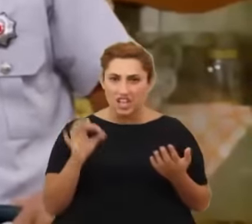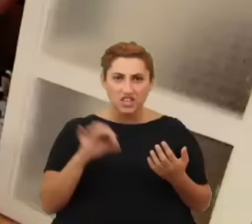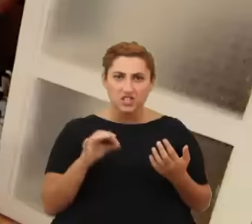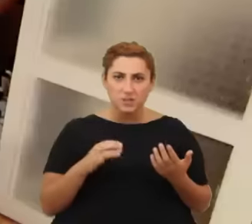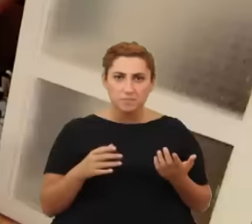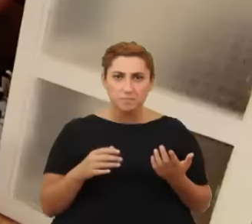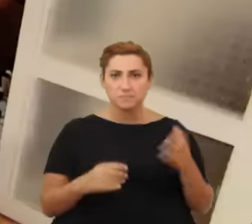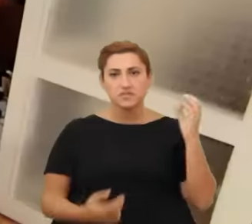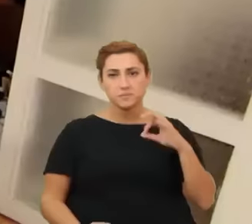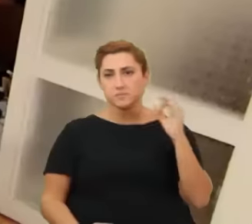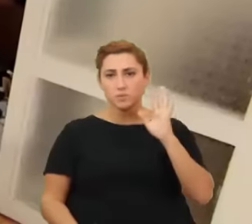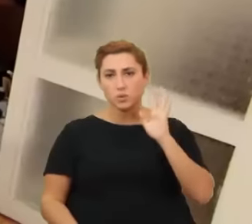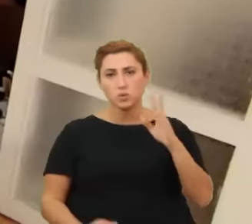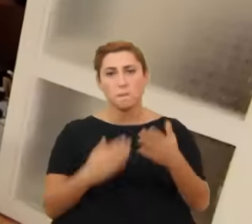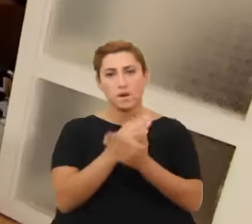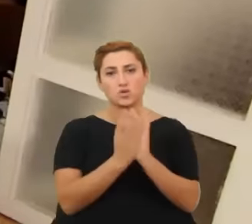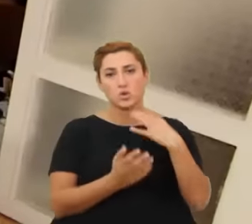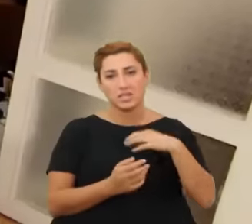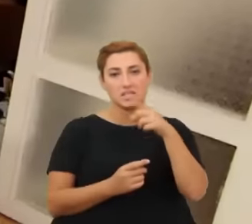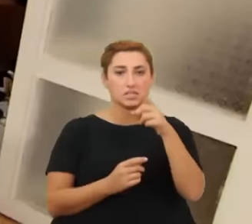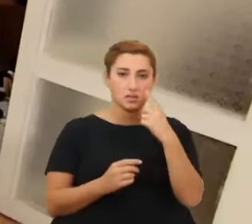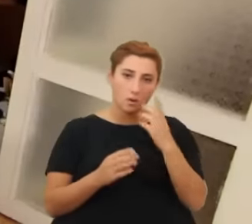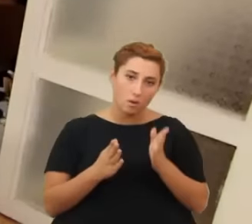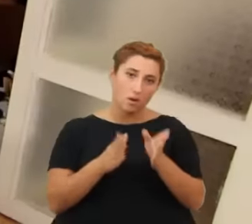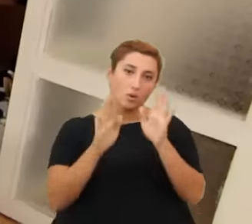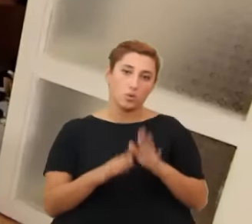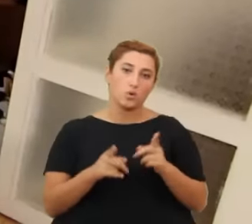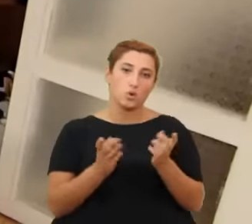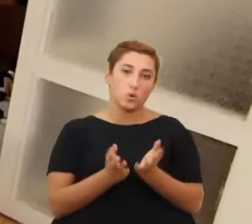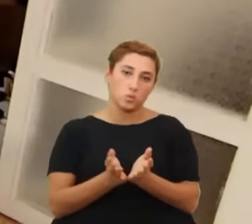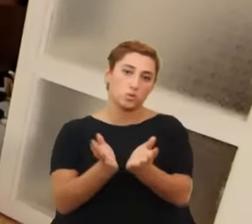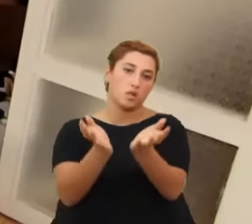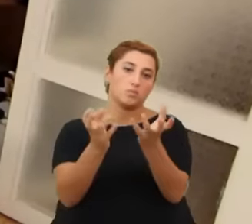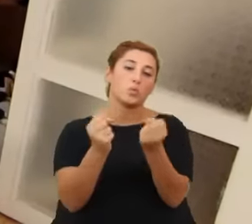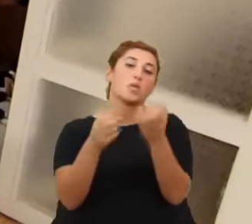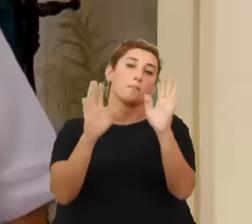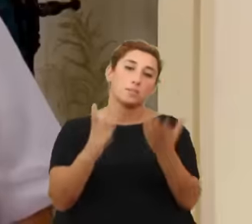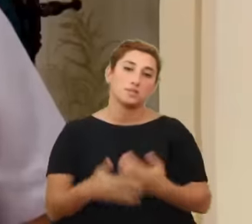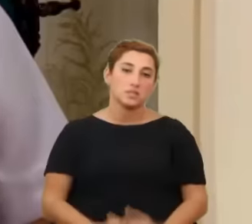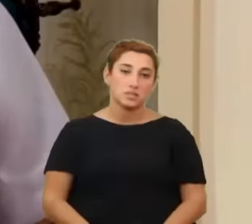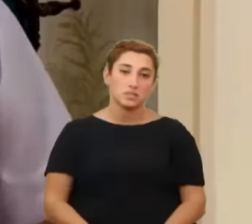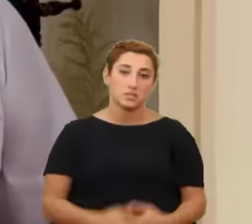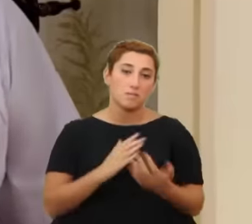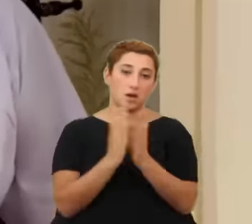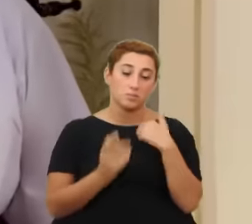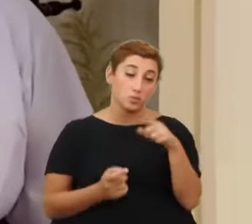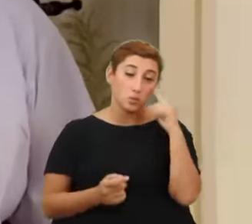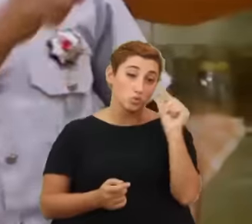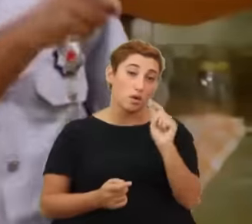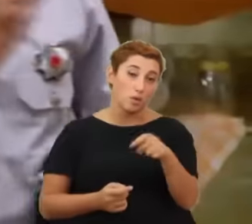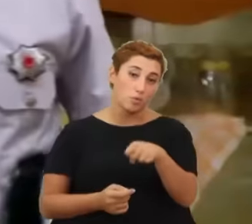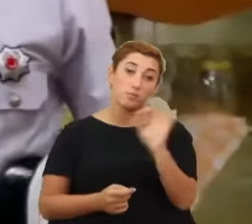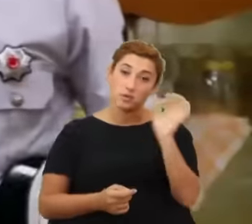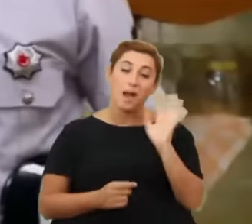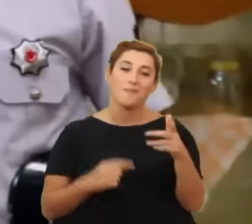şimdi? Şu parça özellikle size doğru duruyor. Yani şöyle uzatmışsınız elinizi, tutamamışsınız gibi görünüyor. Parçadan ben de çok